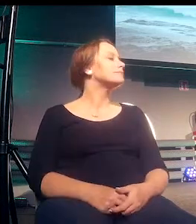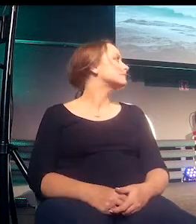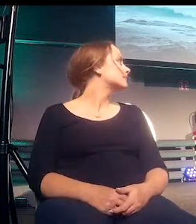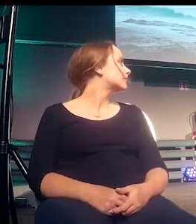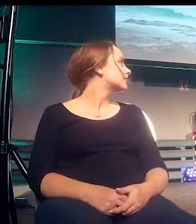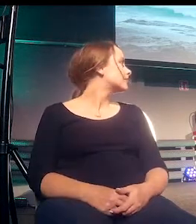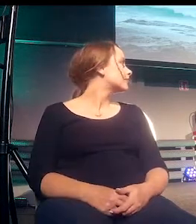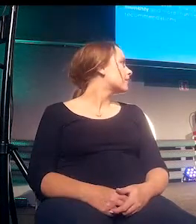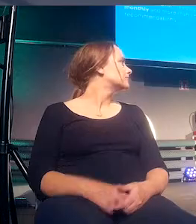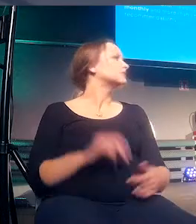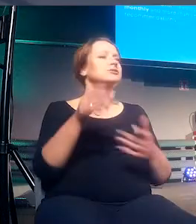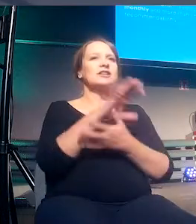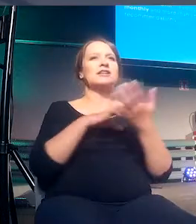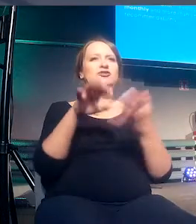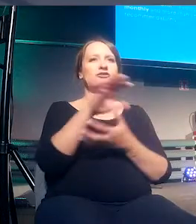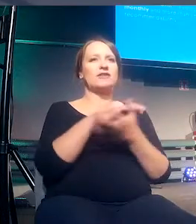na świecie.